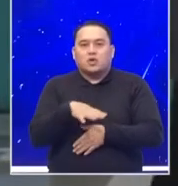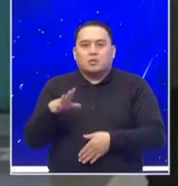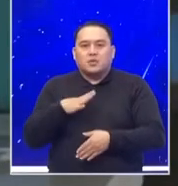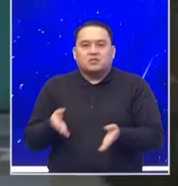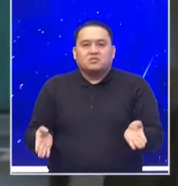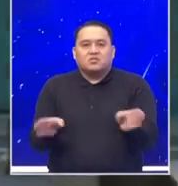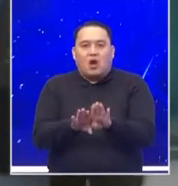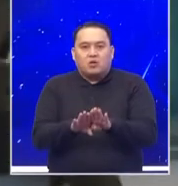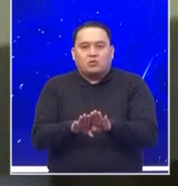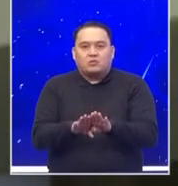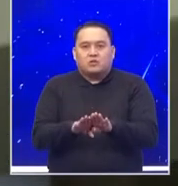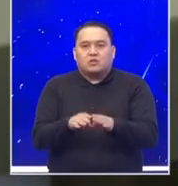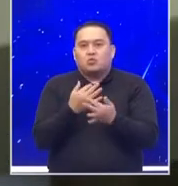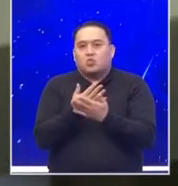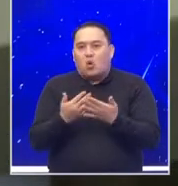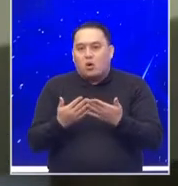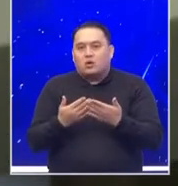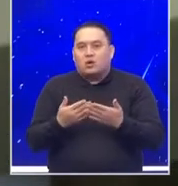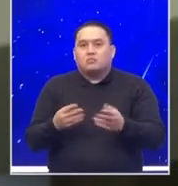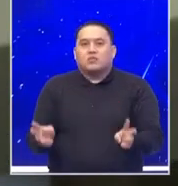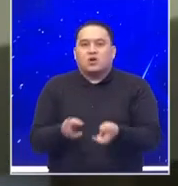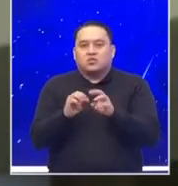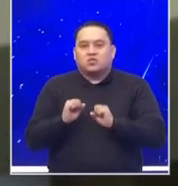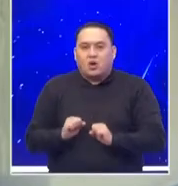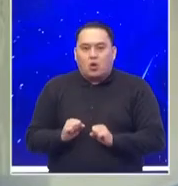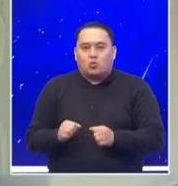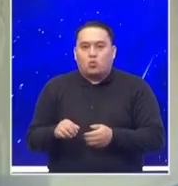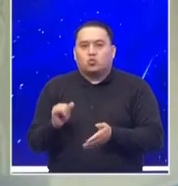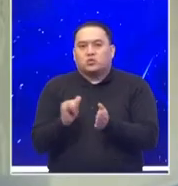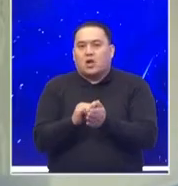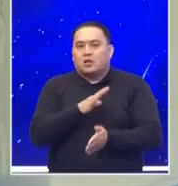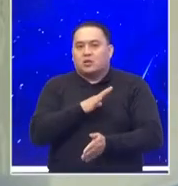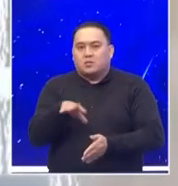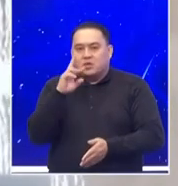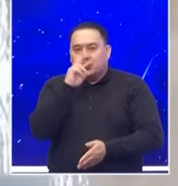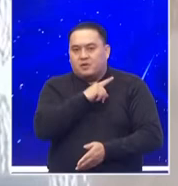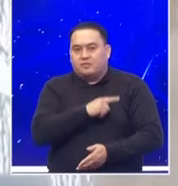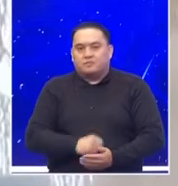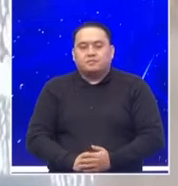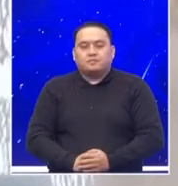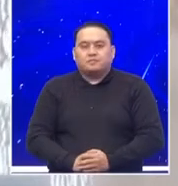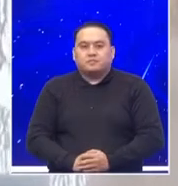заблокирован посторонними предметами от средства пожарной защиты вовсе установлены неправильно